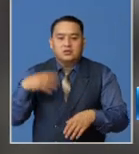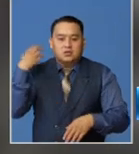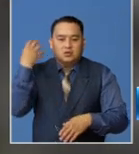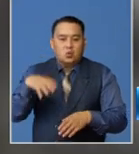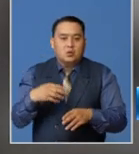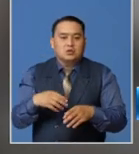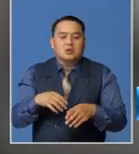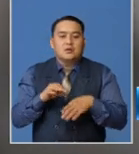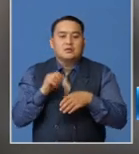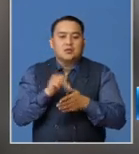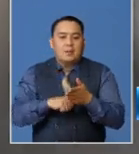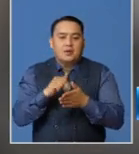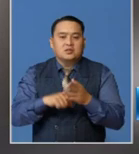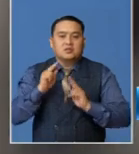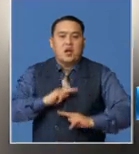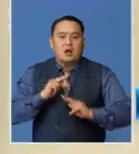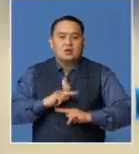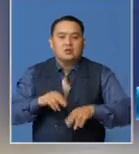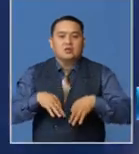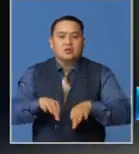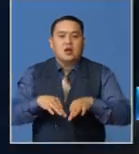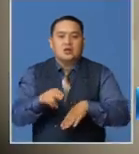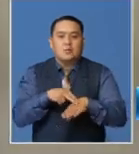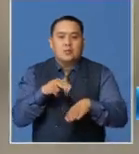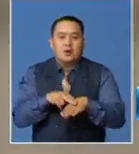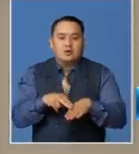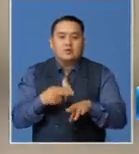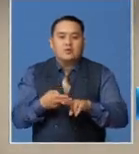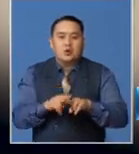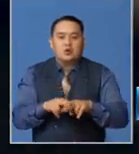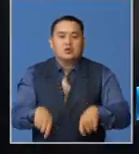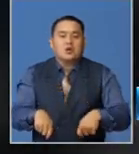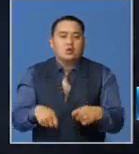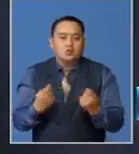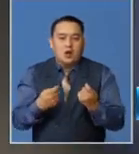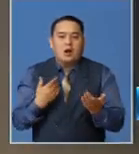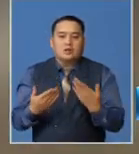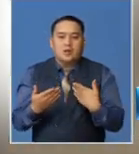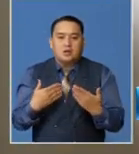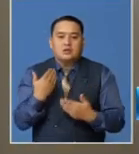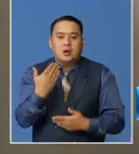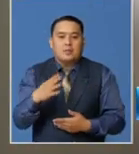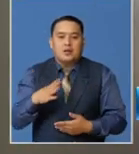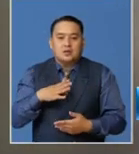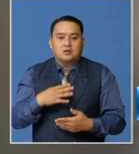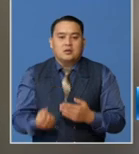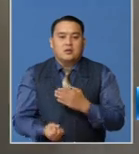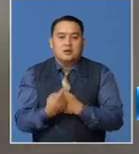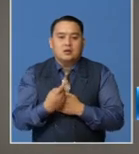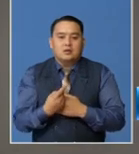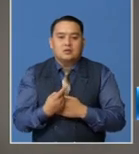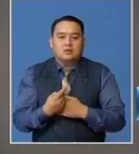на замечание проводников сотрудниками транспортной полиции за совершение данного правонарушения в отношении них было возбуждено административное